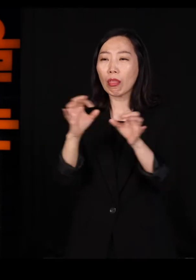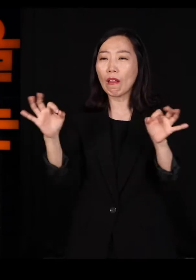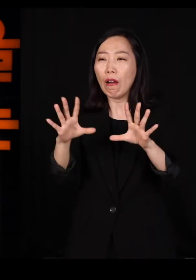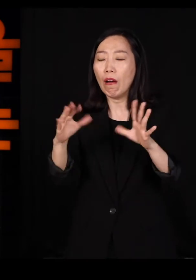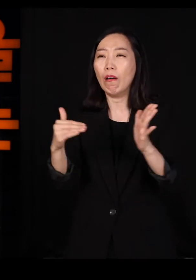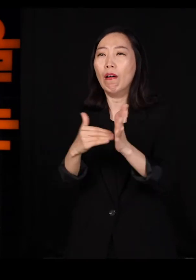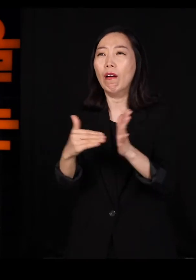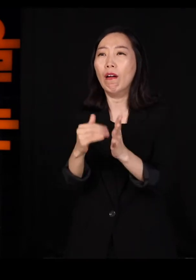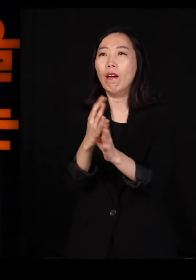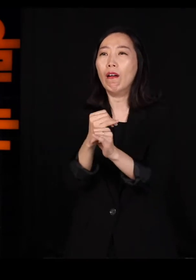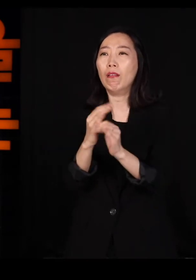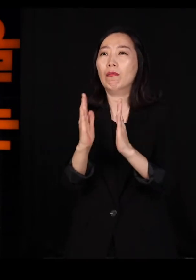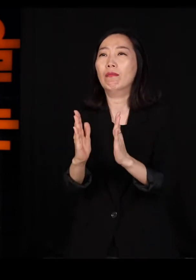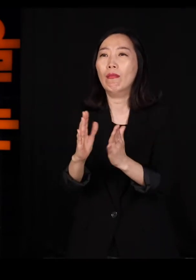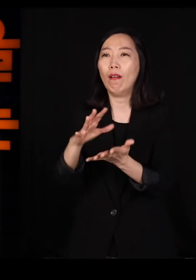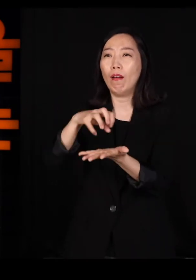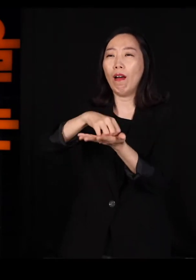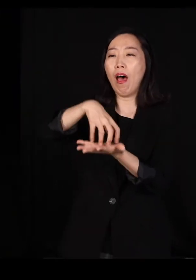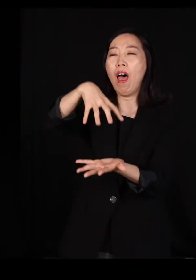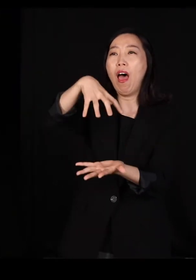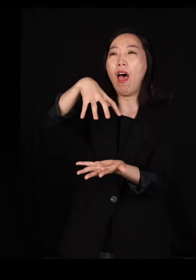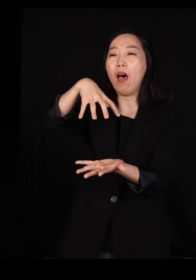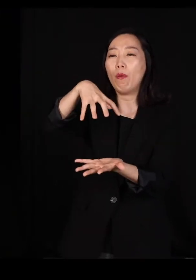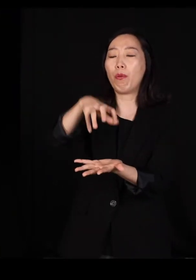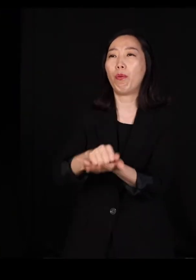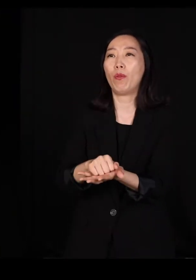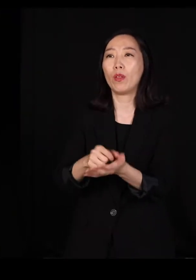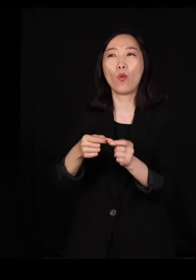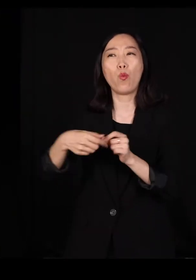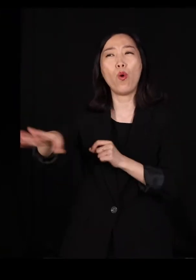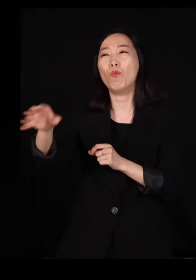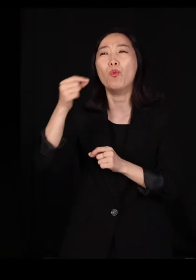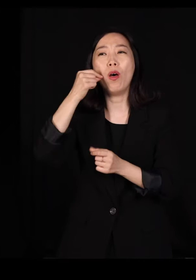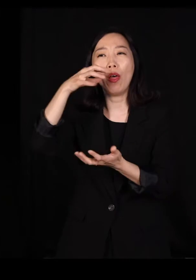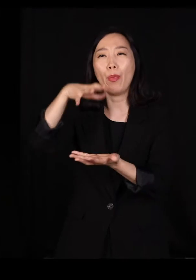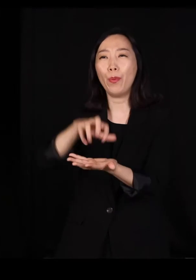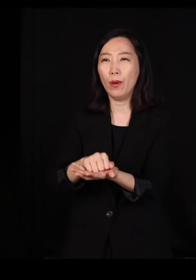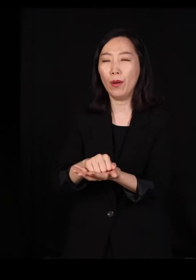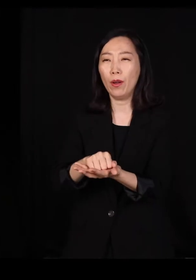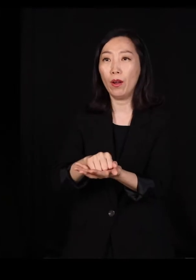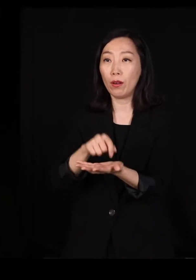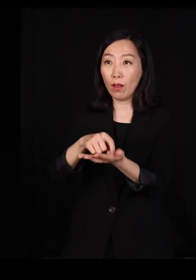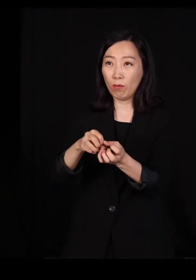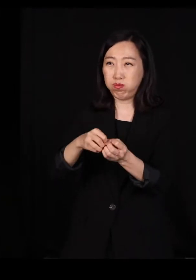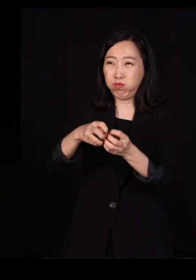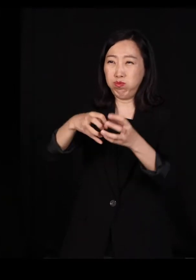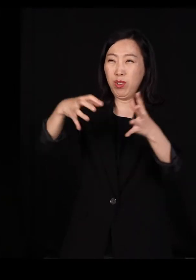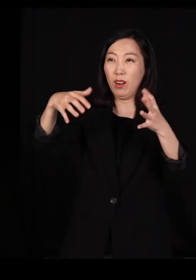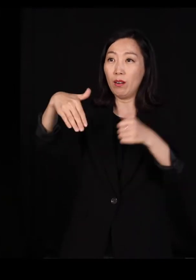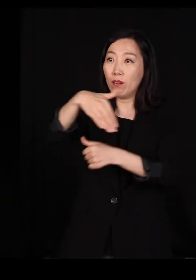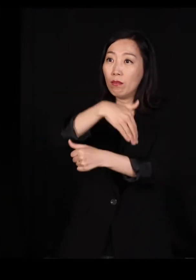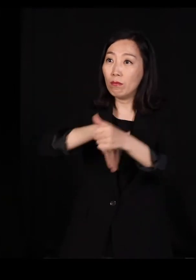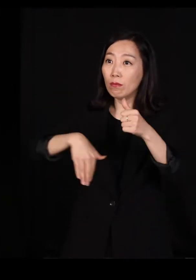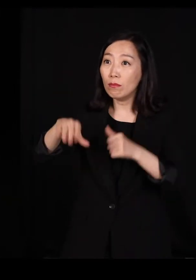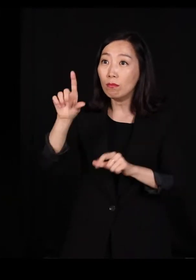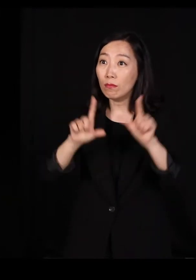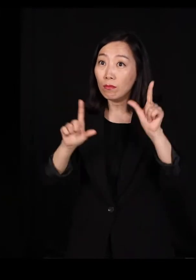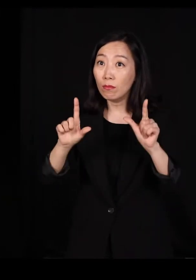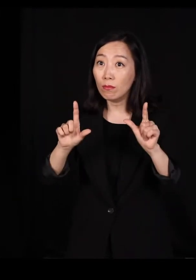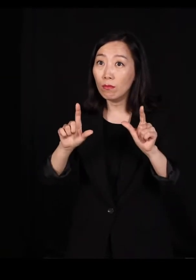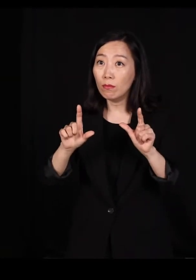수밖에 없습니다. 시한부입니다. 저렇게 지속될 수가 없는 거죠. 터졌을 때 우리는 어떤 사태에